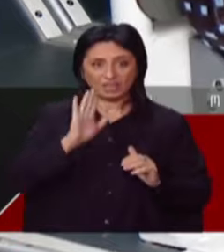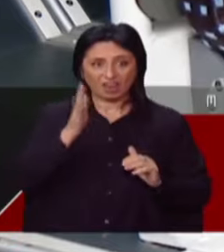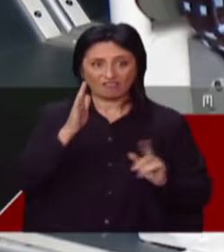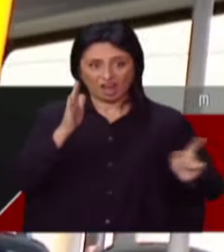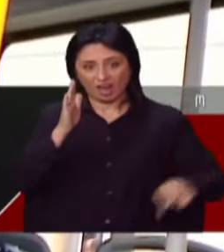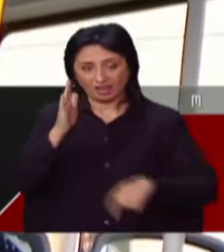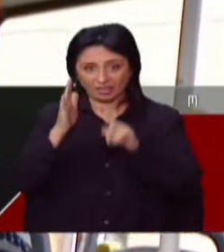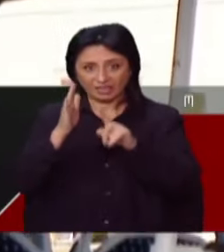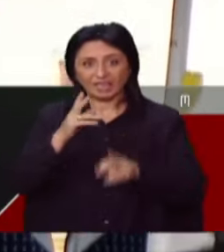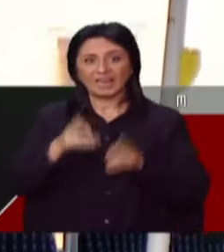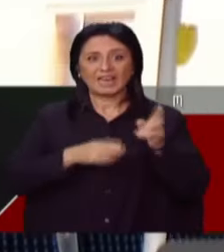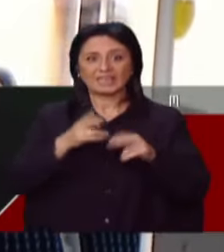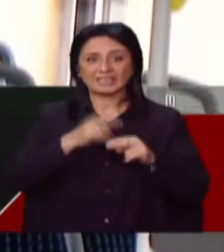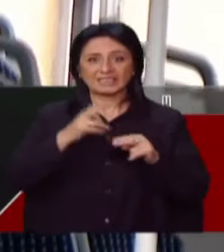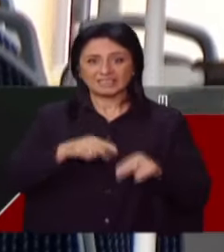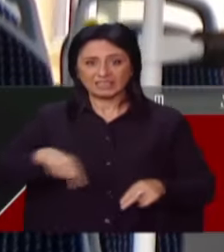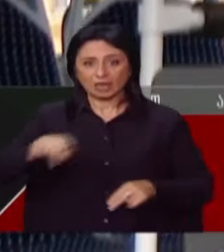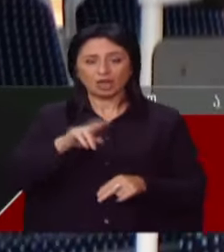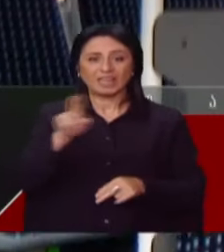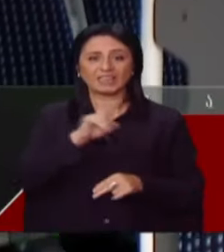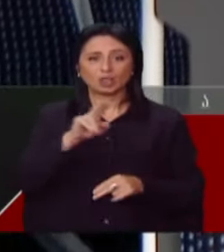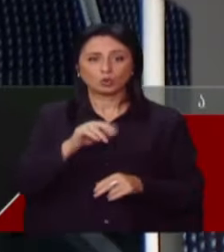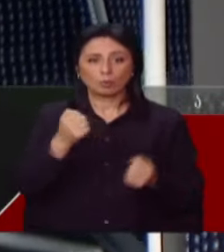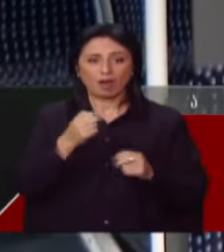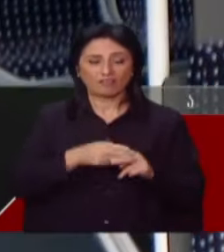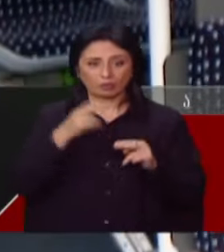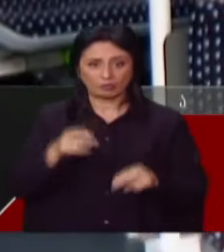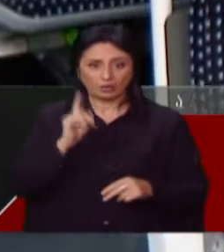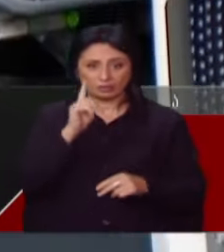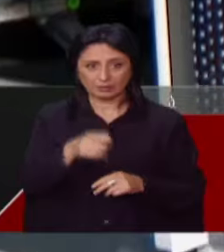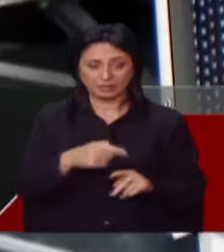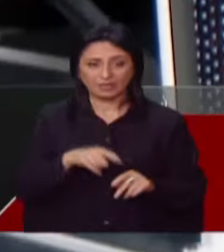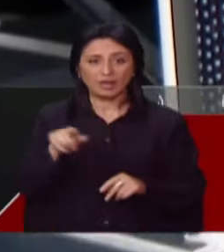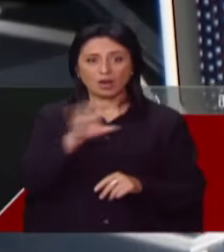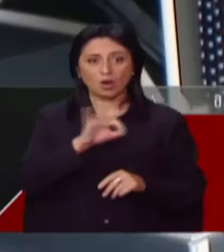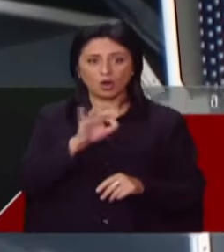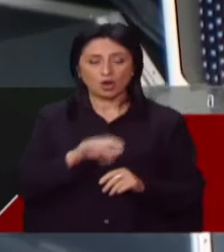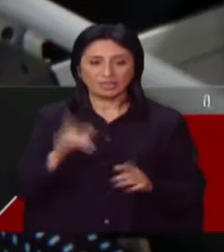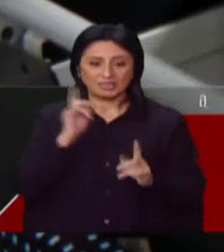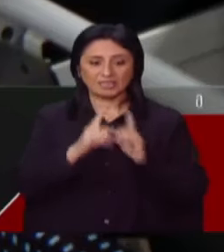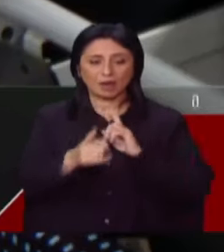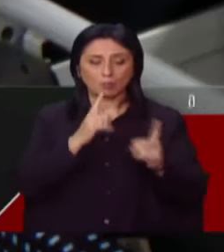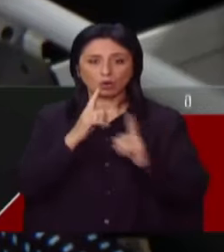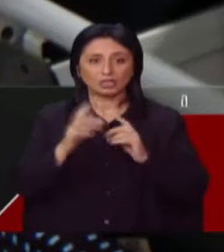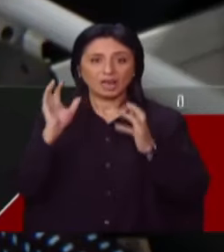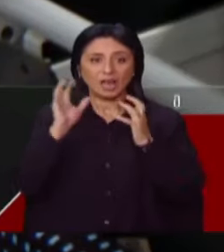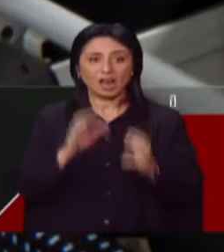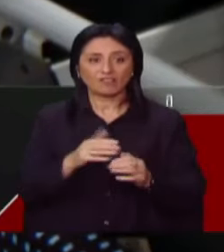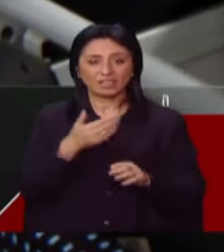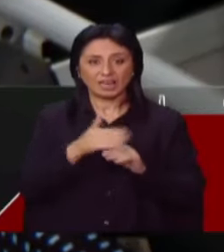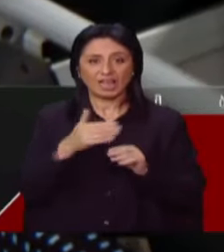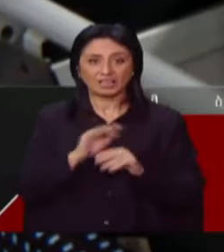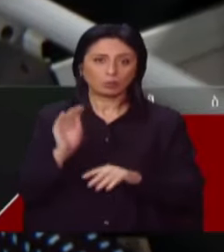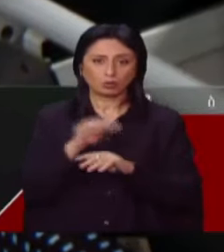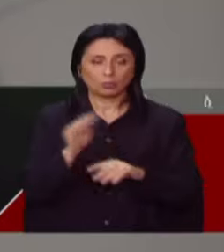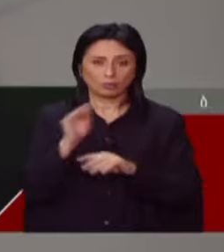ვაკესაც გაივლის, რკინიგზის სადგურამდე და დიდუბის ავტოსადგურამდე. აღნიშნულ მარშრუტებზე სამოძრაოდ განსაზღვრული ავტობუსები